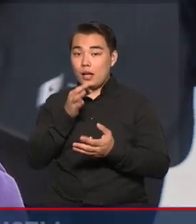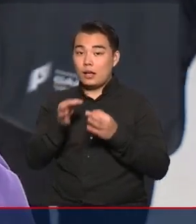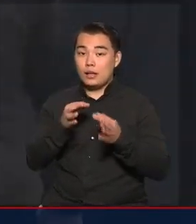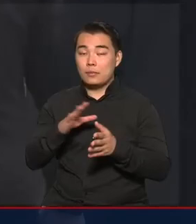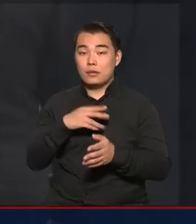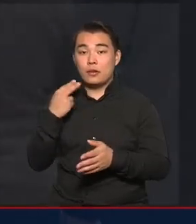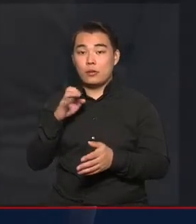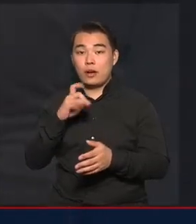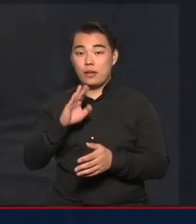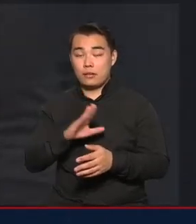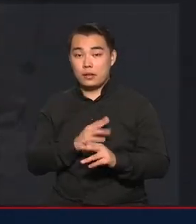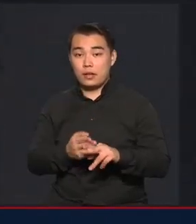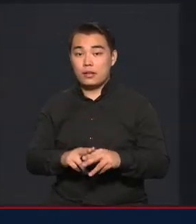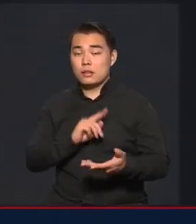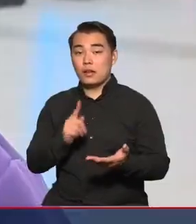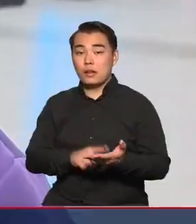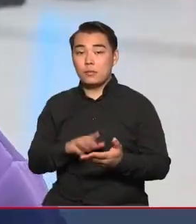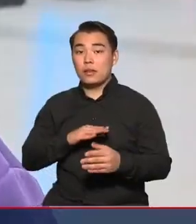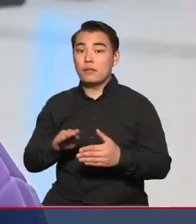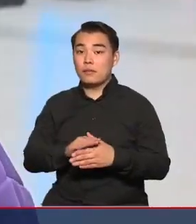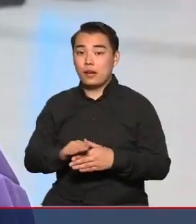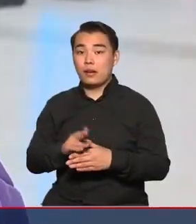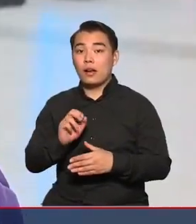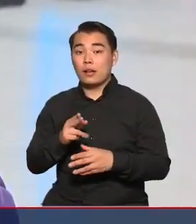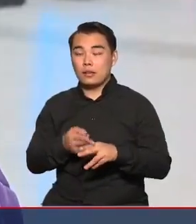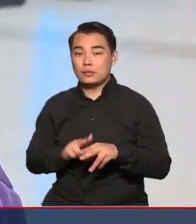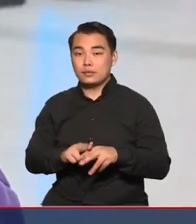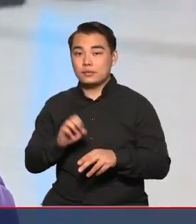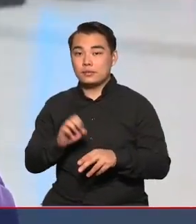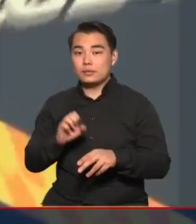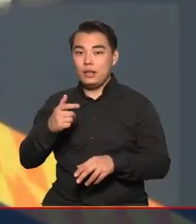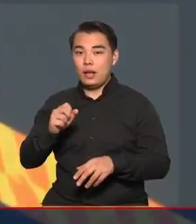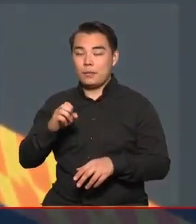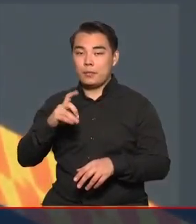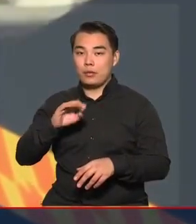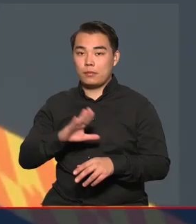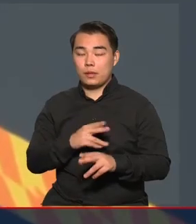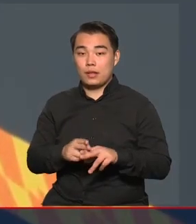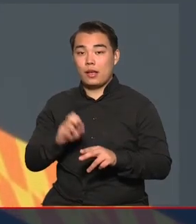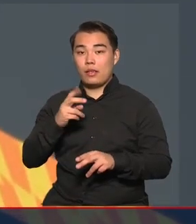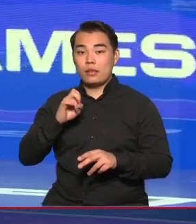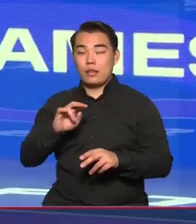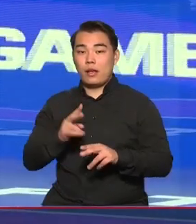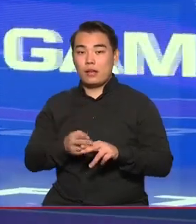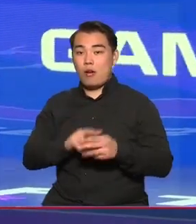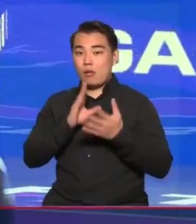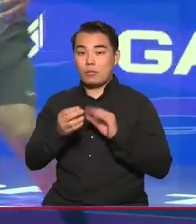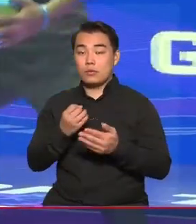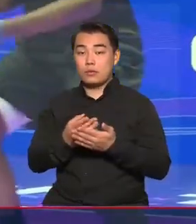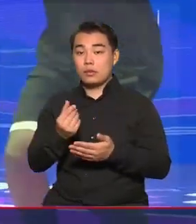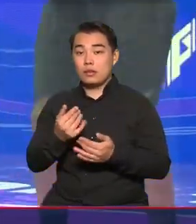Жомарт Кемелевич. Он меня спросил, фамилия қалай, я сказал Ермағанбетов. Қазанда жүлдеге тігілген қомақты